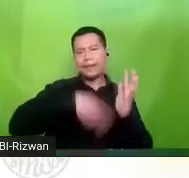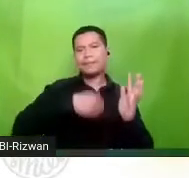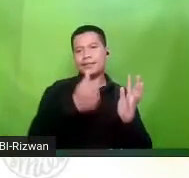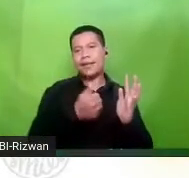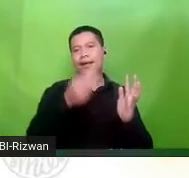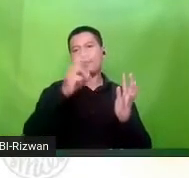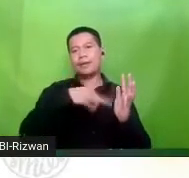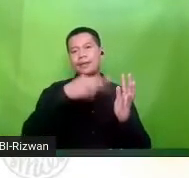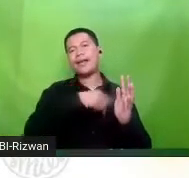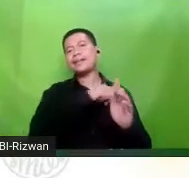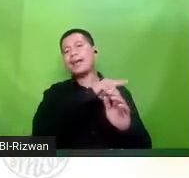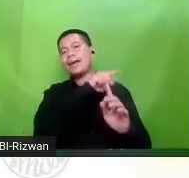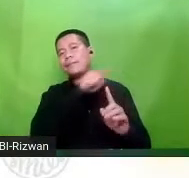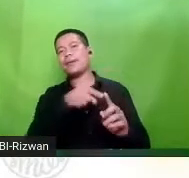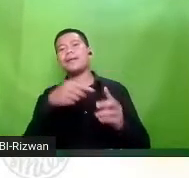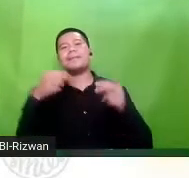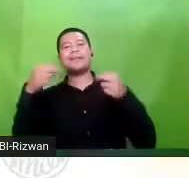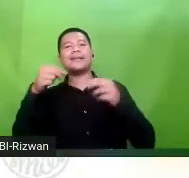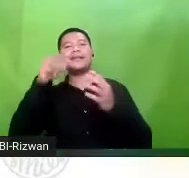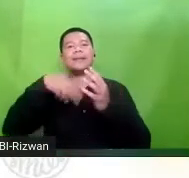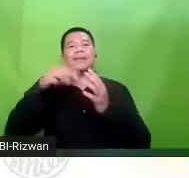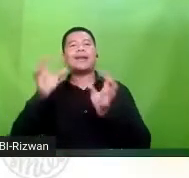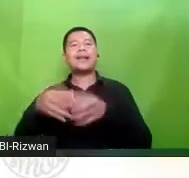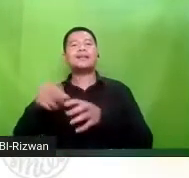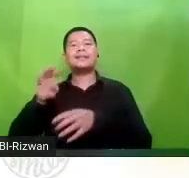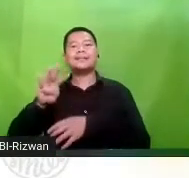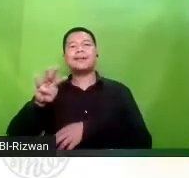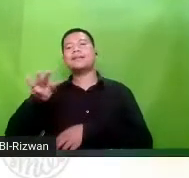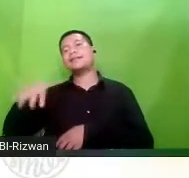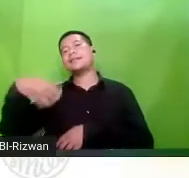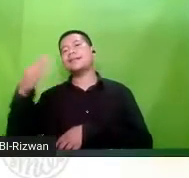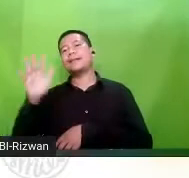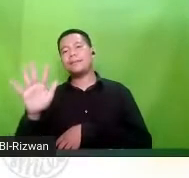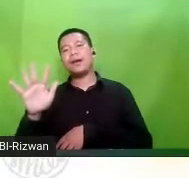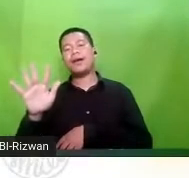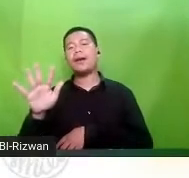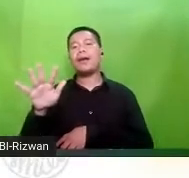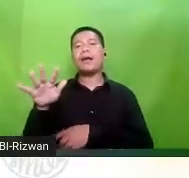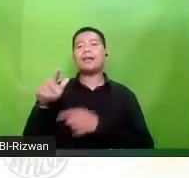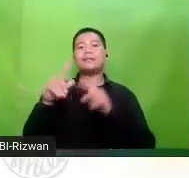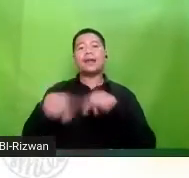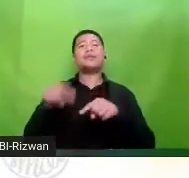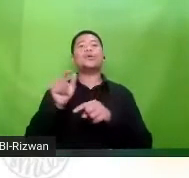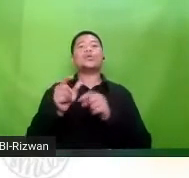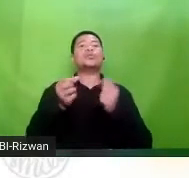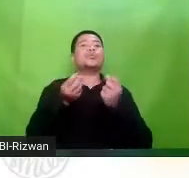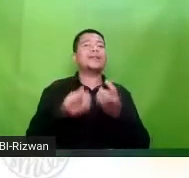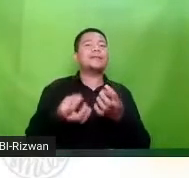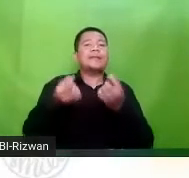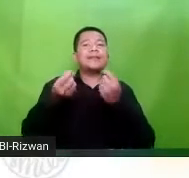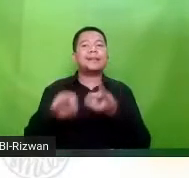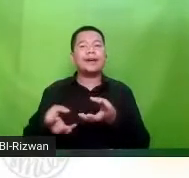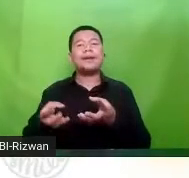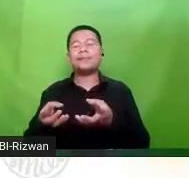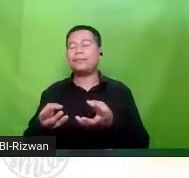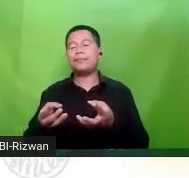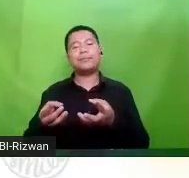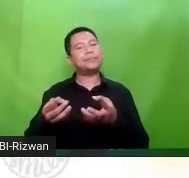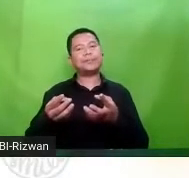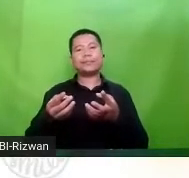materi bacaan kelas 4 dan kelas 5. Tetapi untuk matematikanya dia tidak bisa